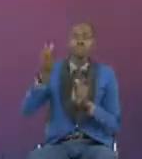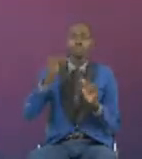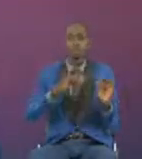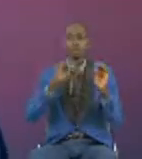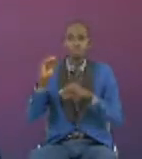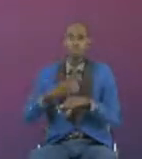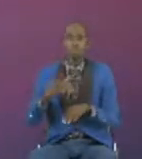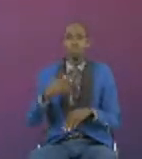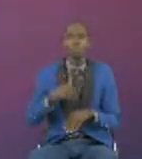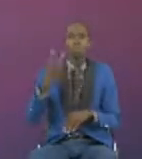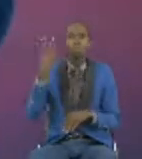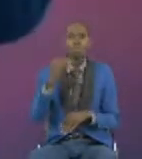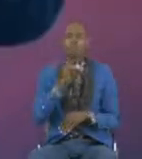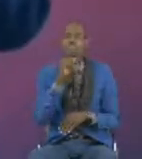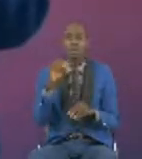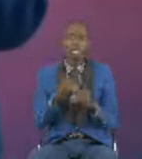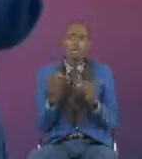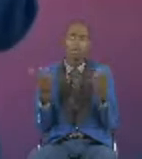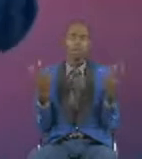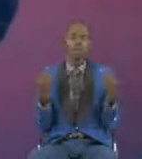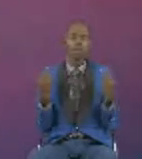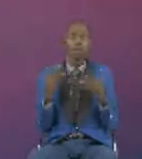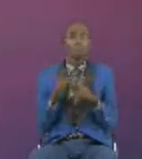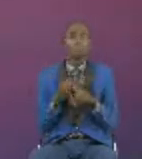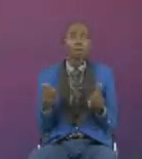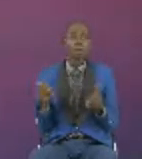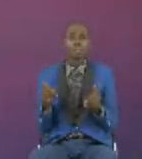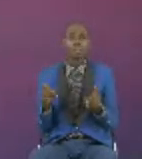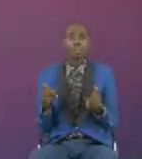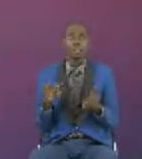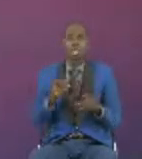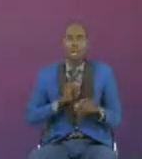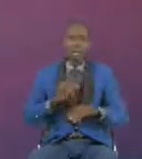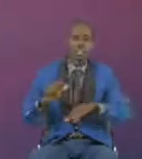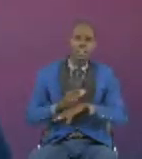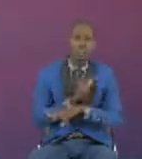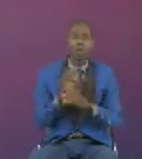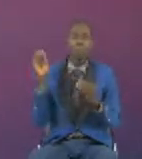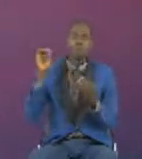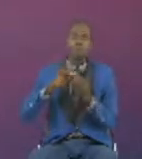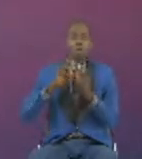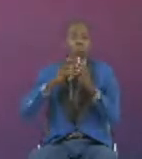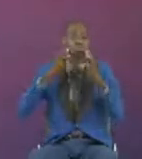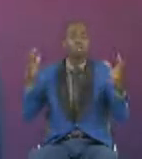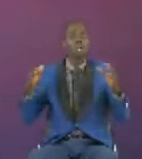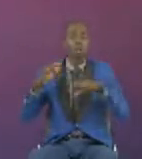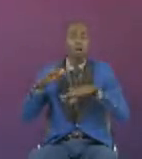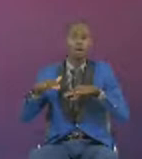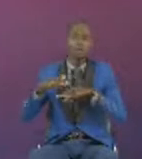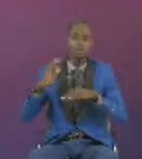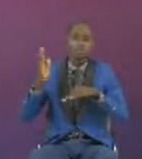été vaine. Loin de là, j'ai travaillé plus que tous, non pas moi